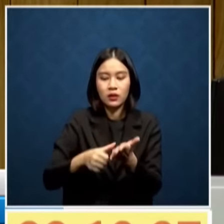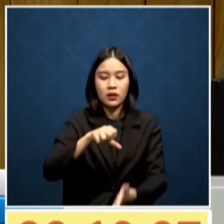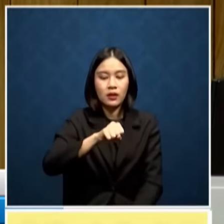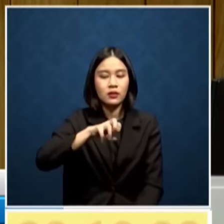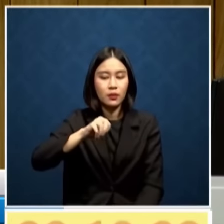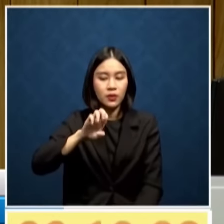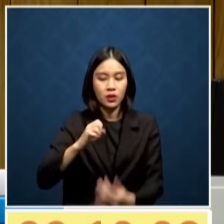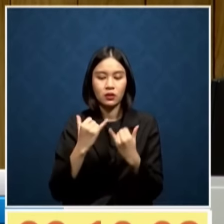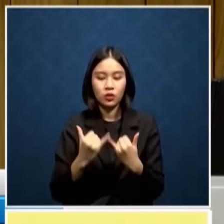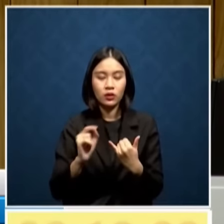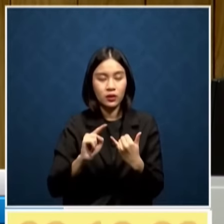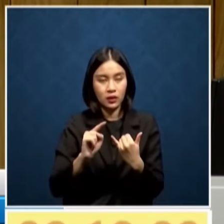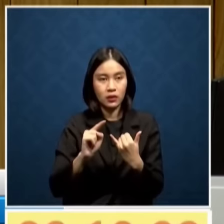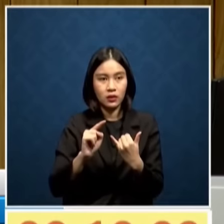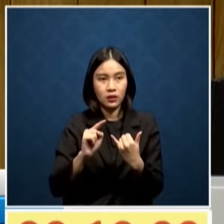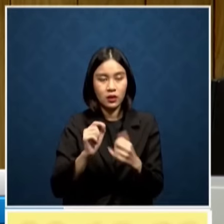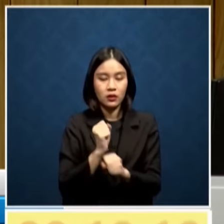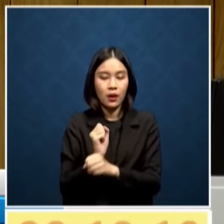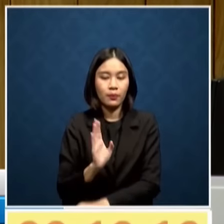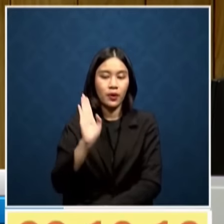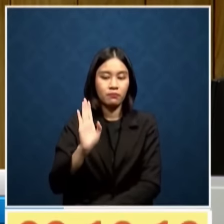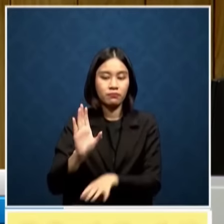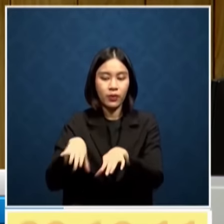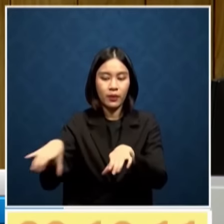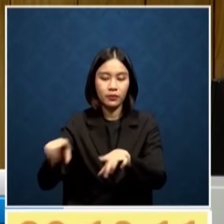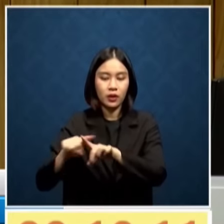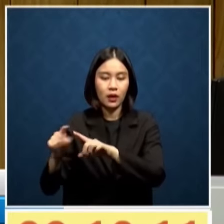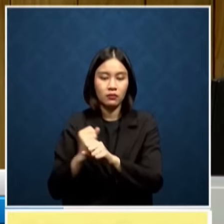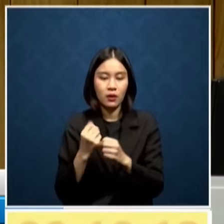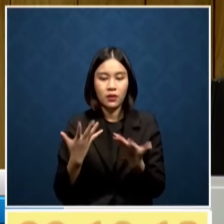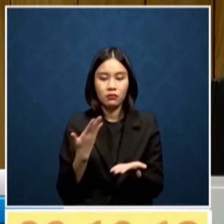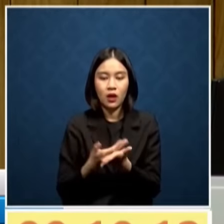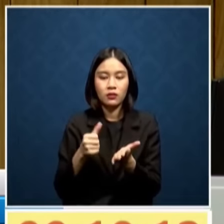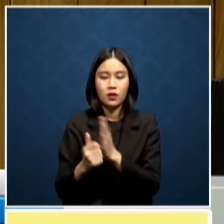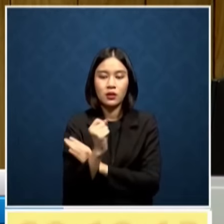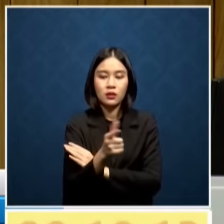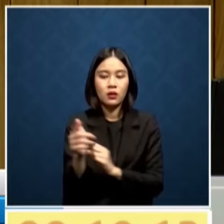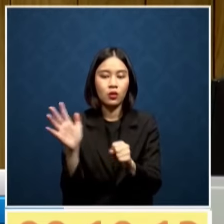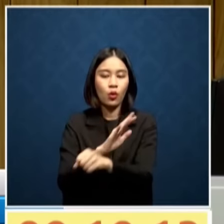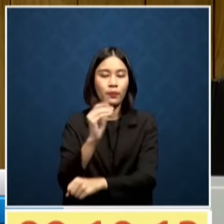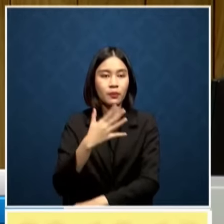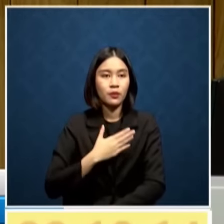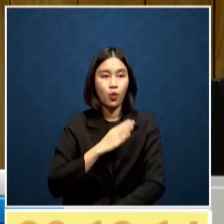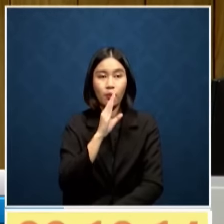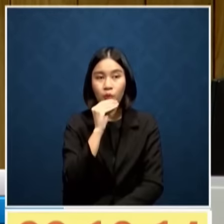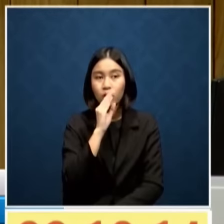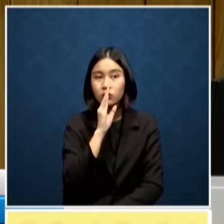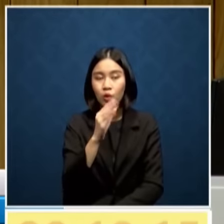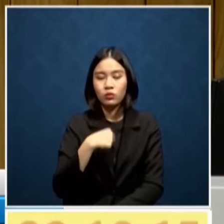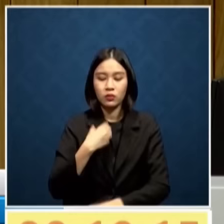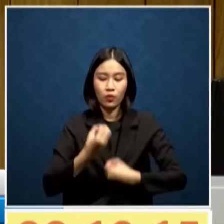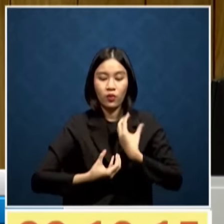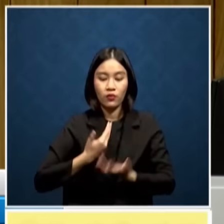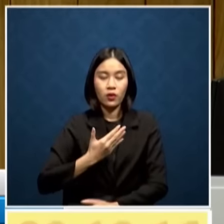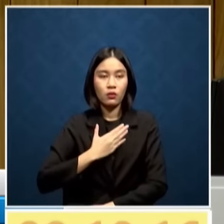าปัจจุบันเนี่ยผมว่าหลายๆบริษัทเนี่ยทำยังไงก็ใช้หนี้ไม่หมดเรียนตรงๆนะถ้าผมมีความคิดอย่าง